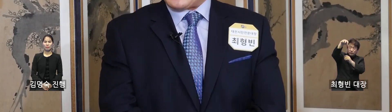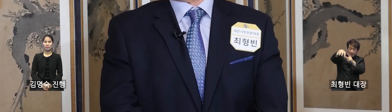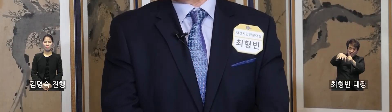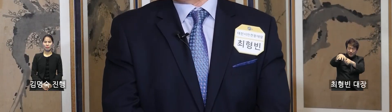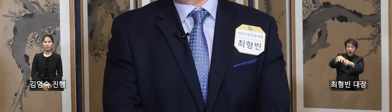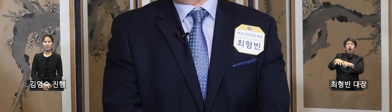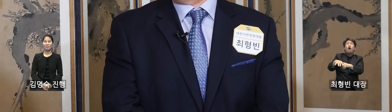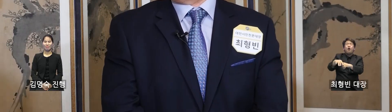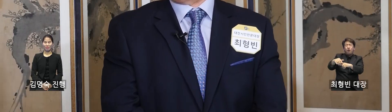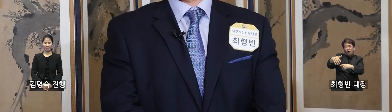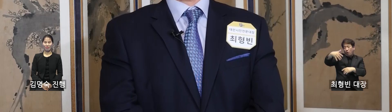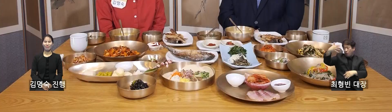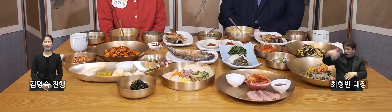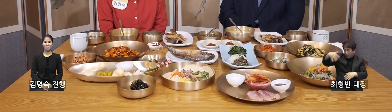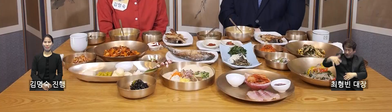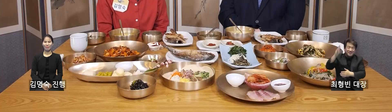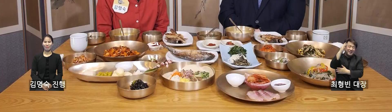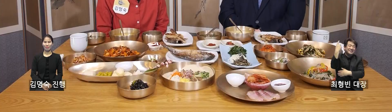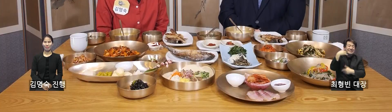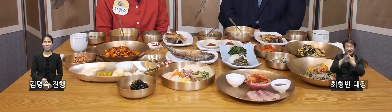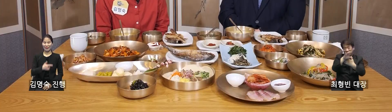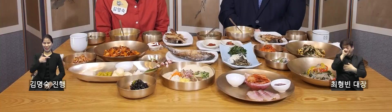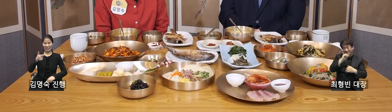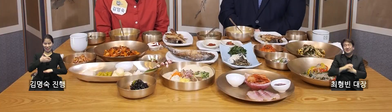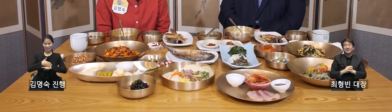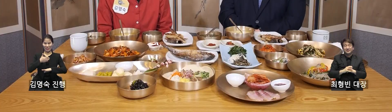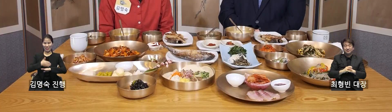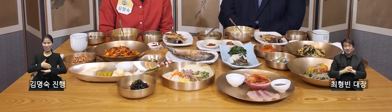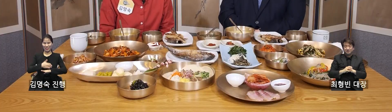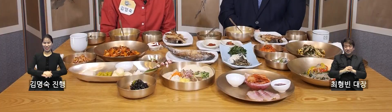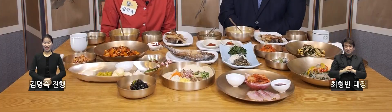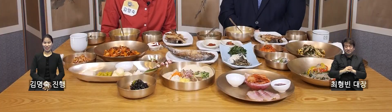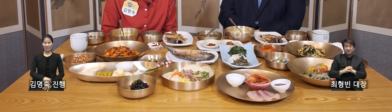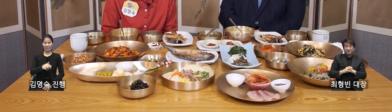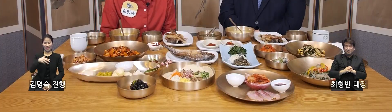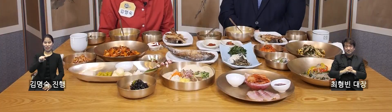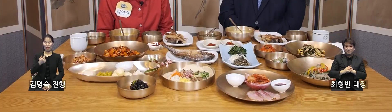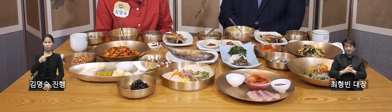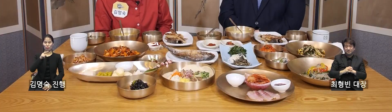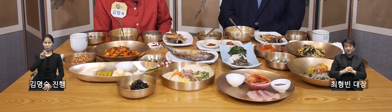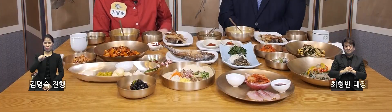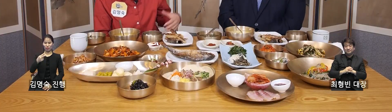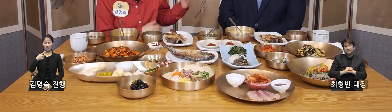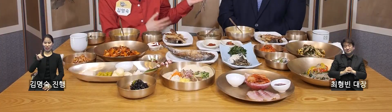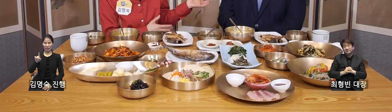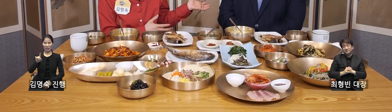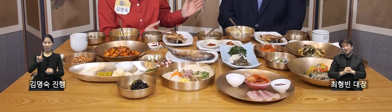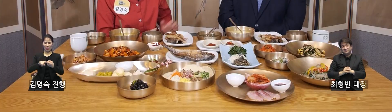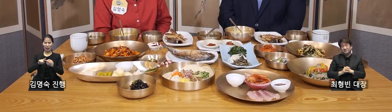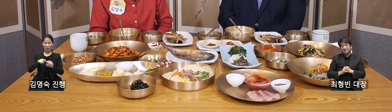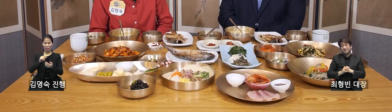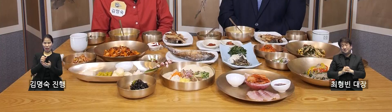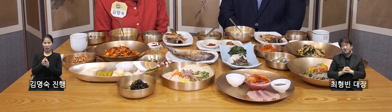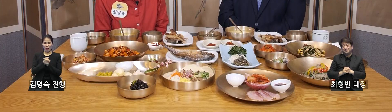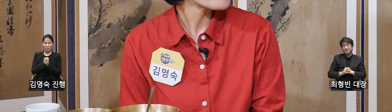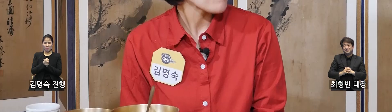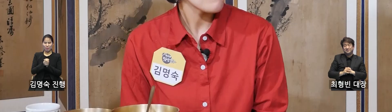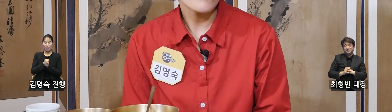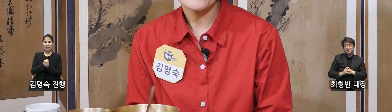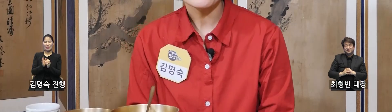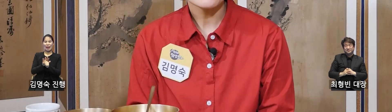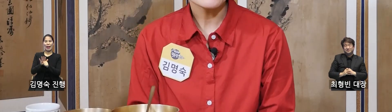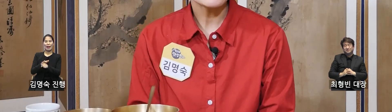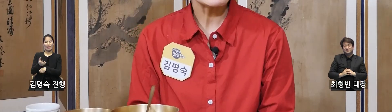좋겠습니다 4 어 감사합니다아 천문대 에 대한 그런 애정이 날 우기에 있으셔서